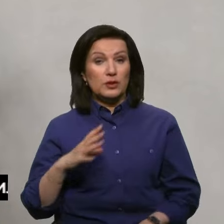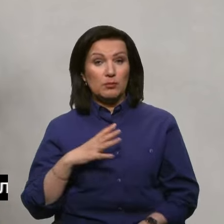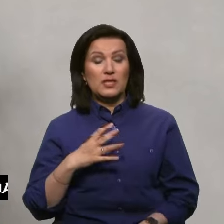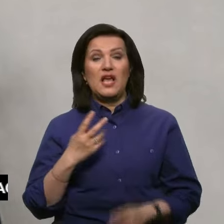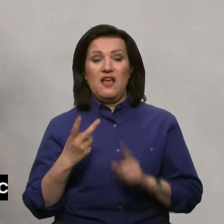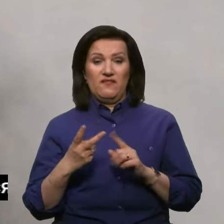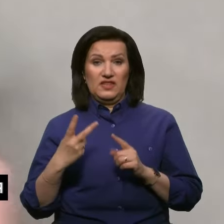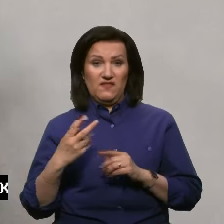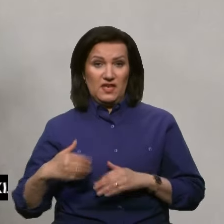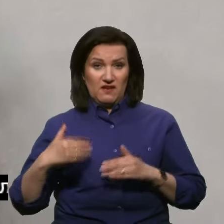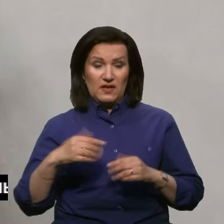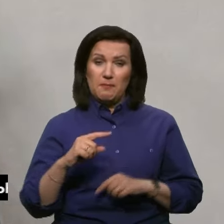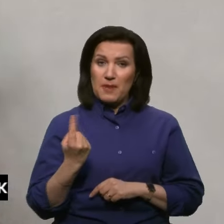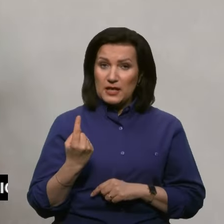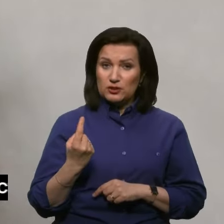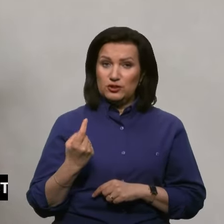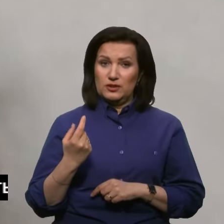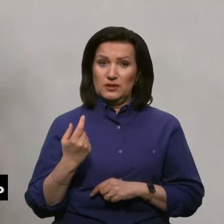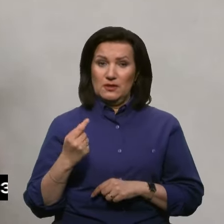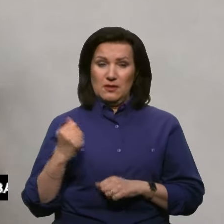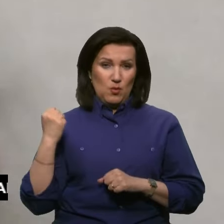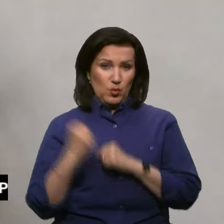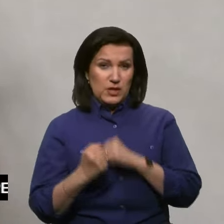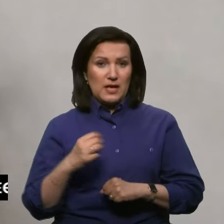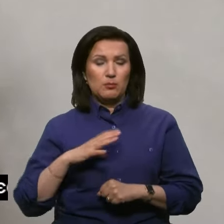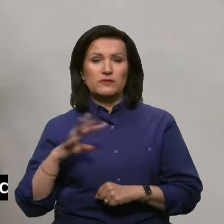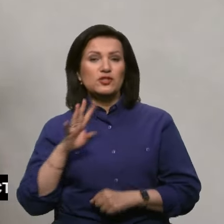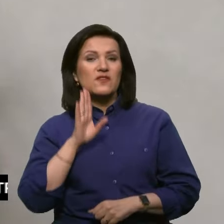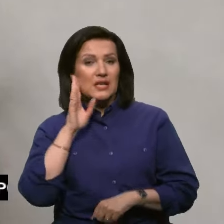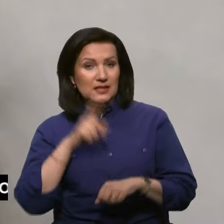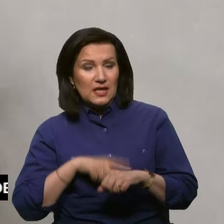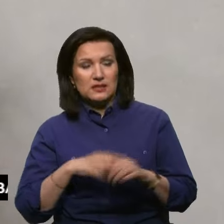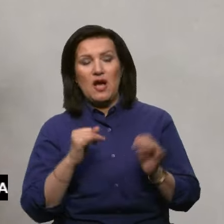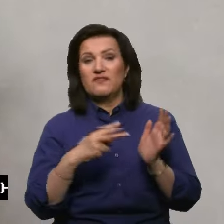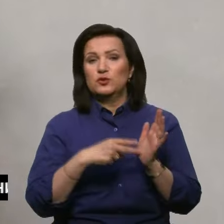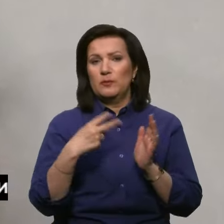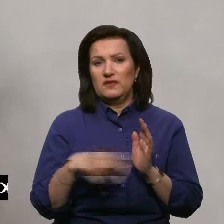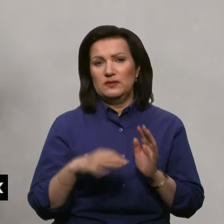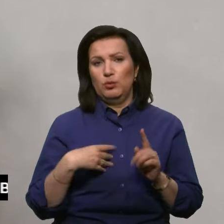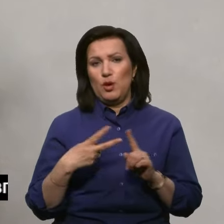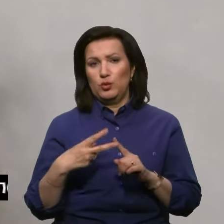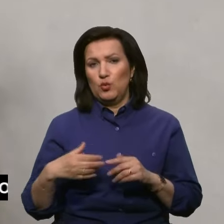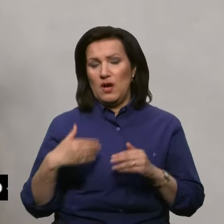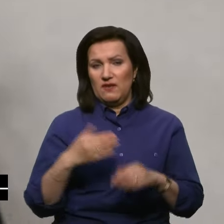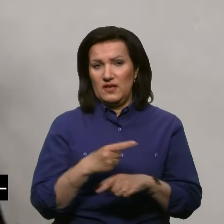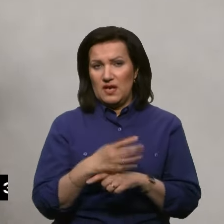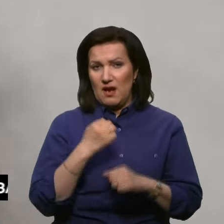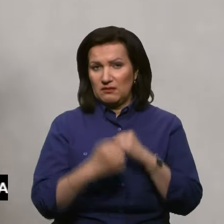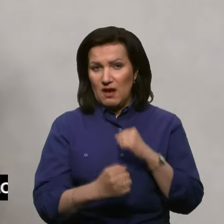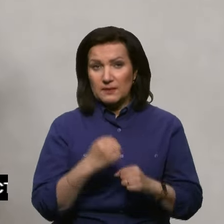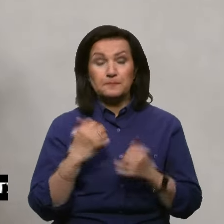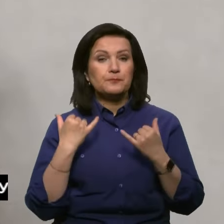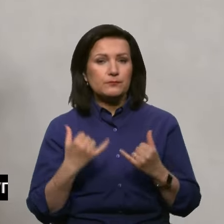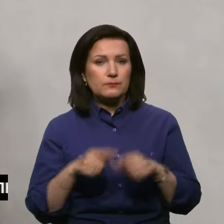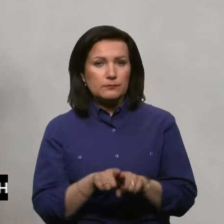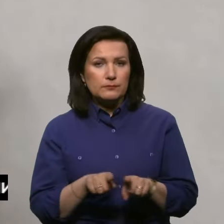у 2 хвилі. Перші удари харків'яни почули о 4-й ранку, а вже о 7:20 була друга хвиля ракетних атак. Також